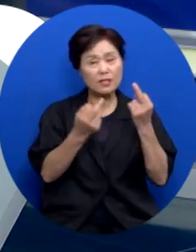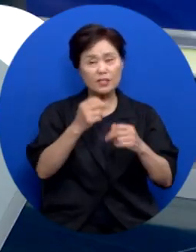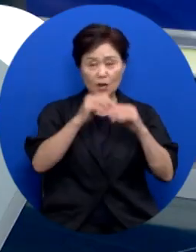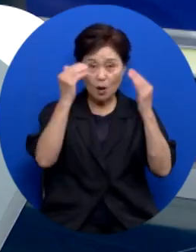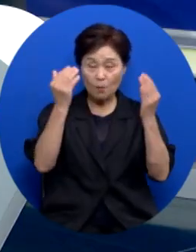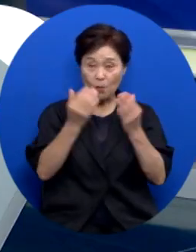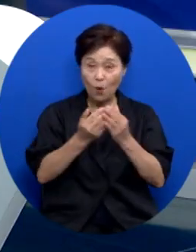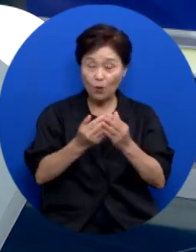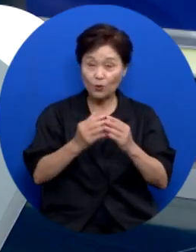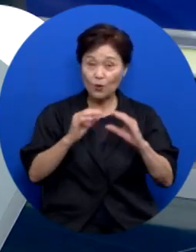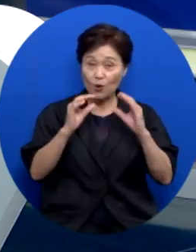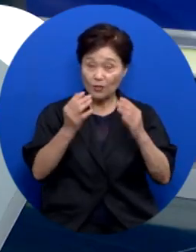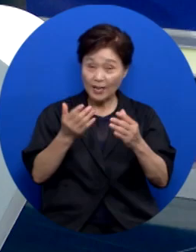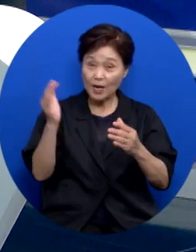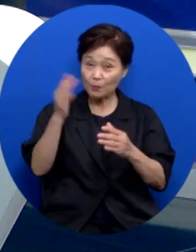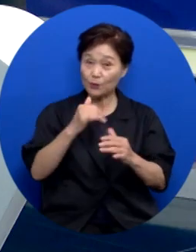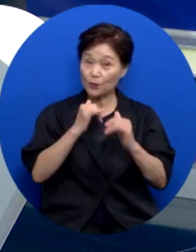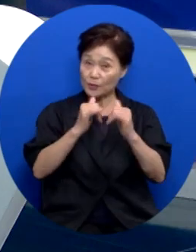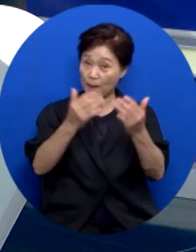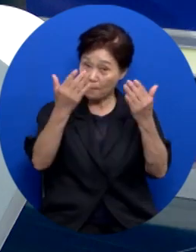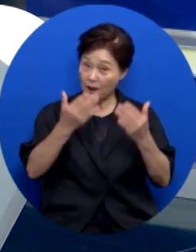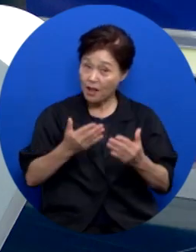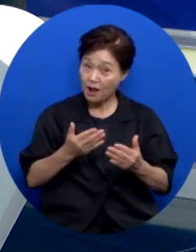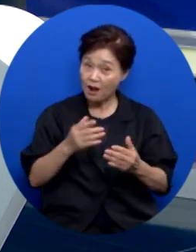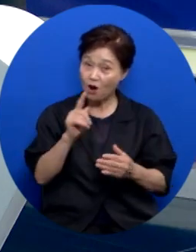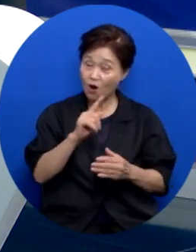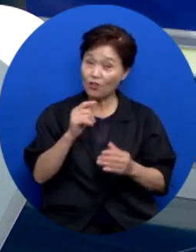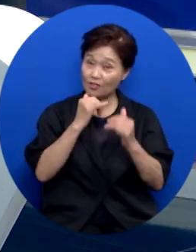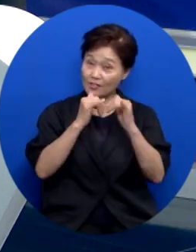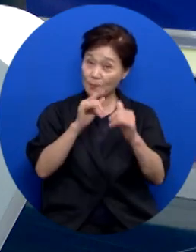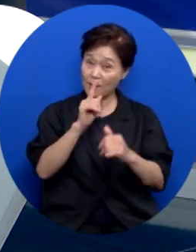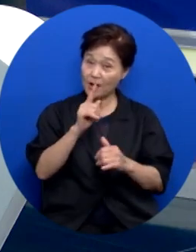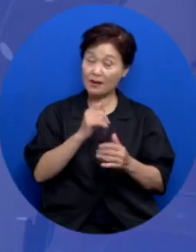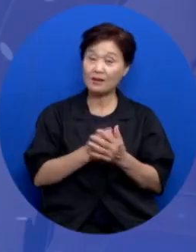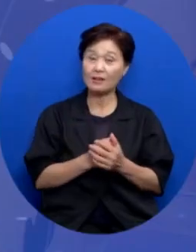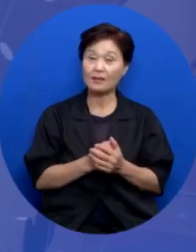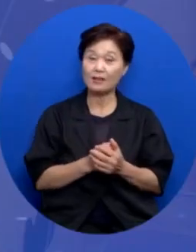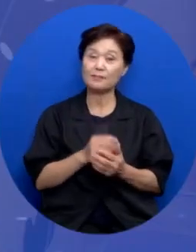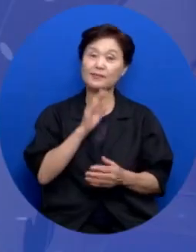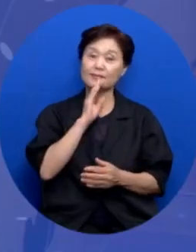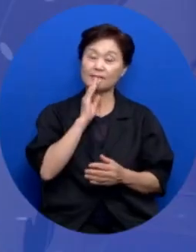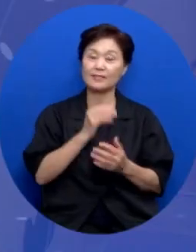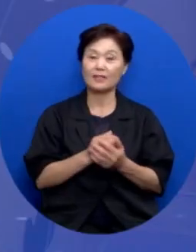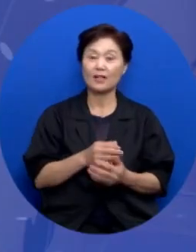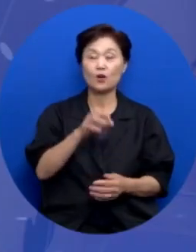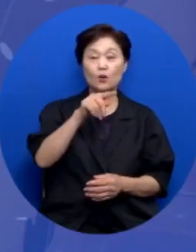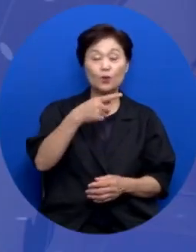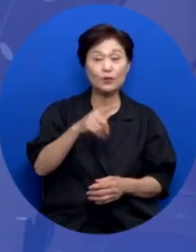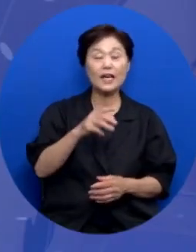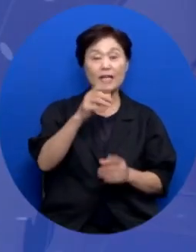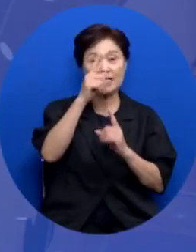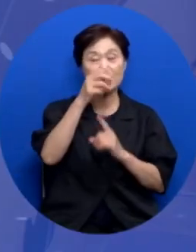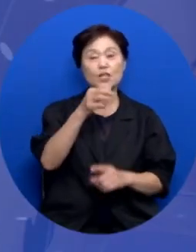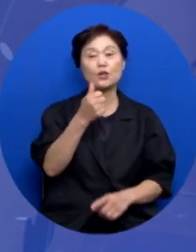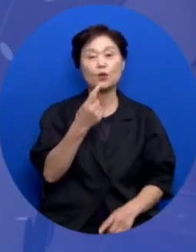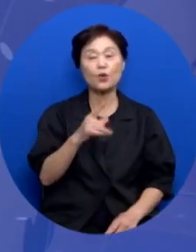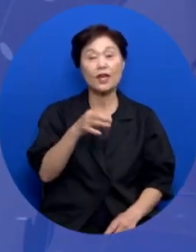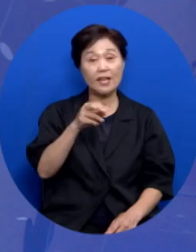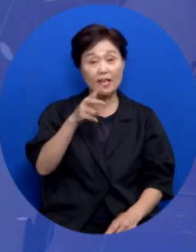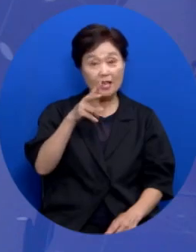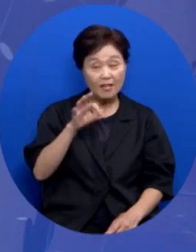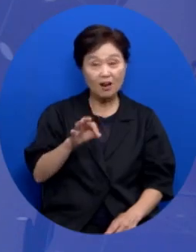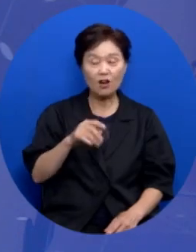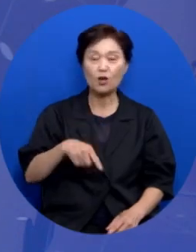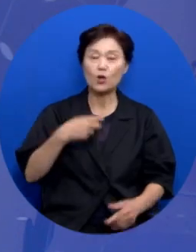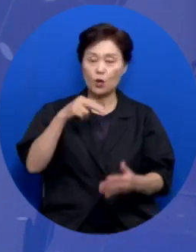건국 훈장을 받았다고 들었는데 어떤 분인지 좀 소개 부탁드립니다네 그렇습니다이 우당은 독